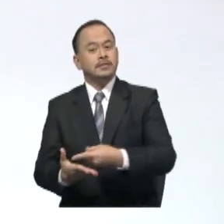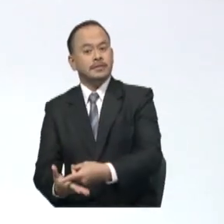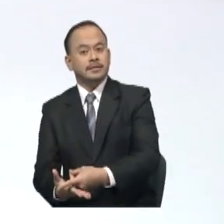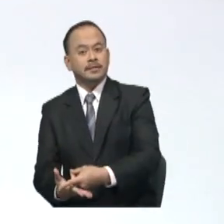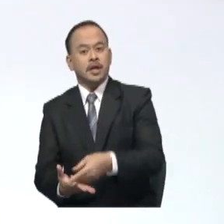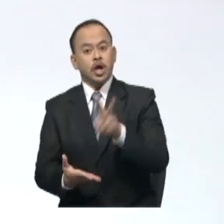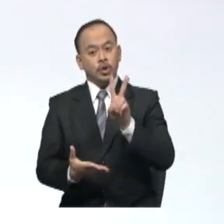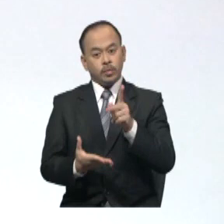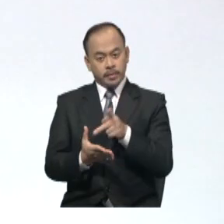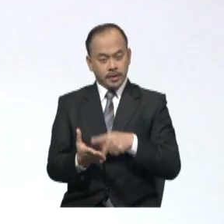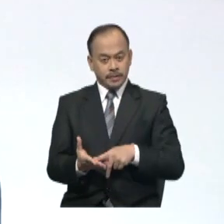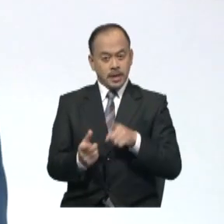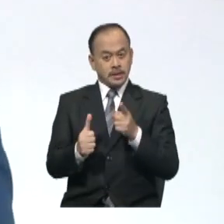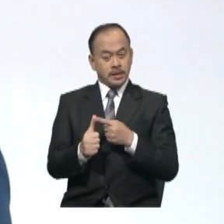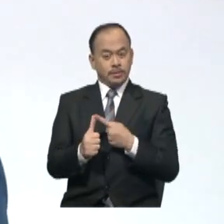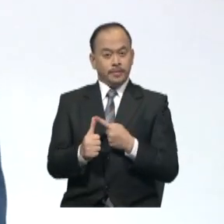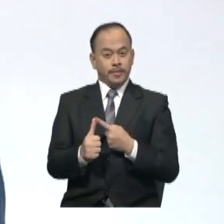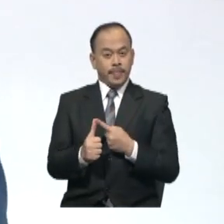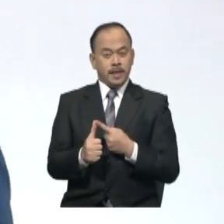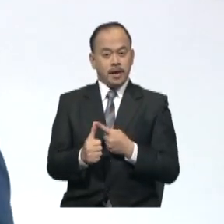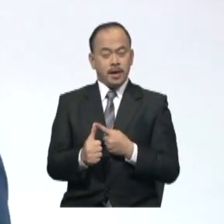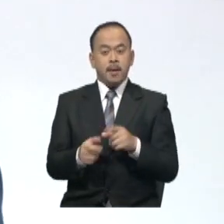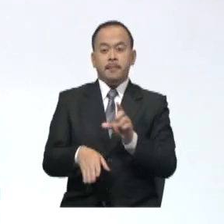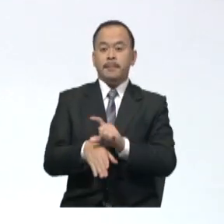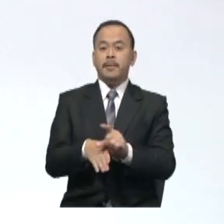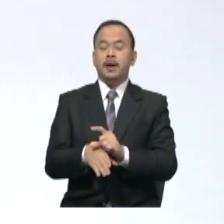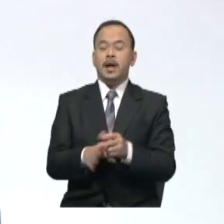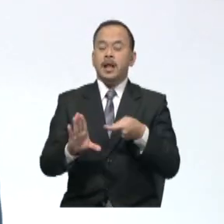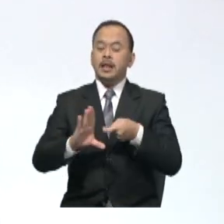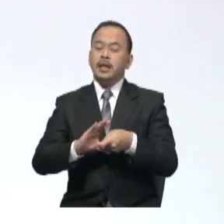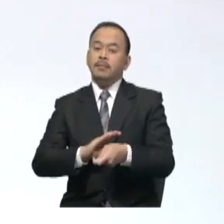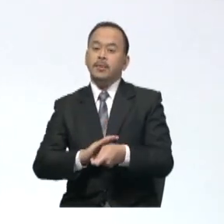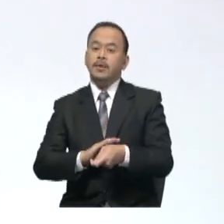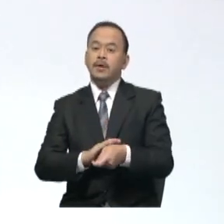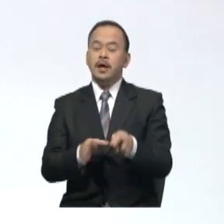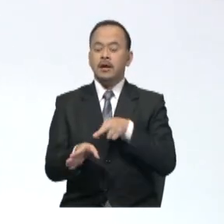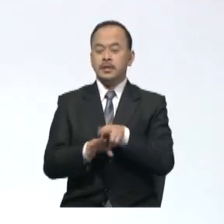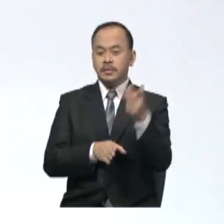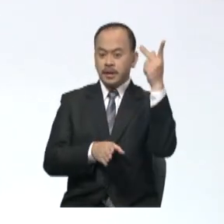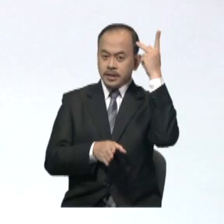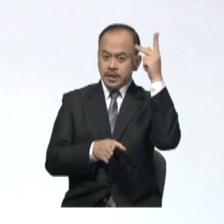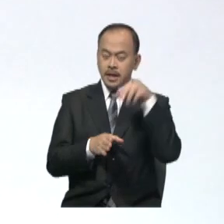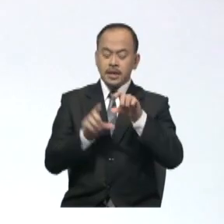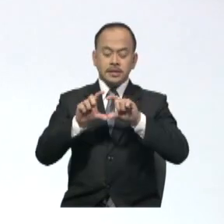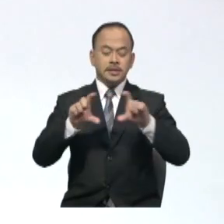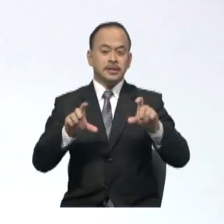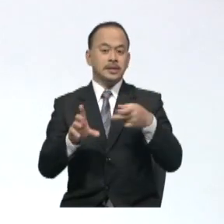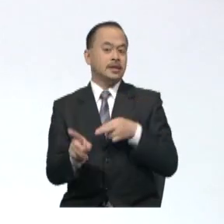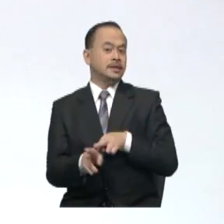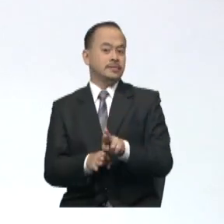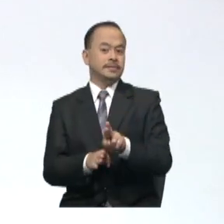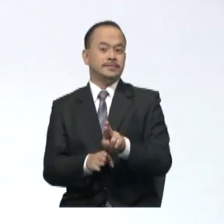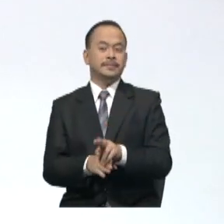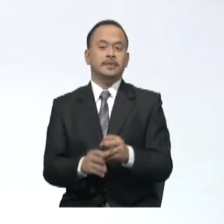iaitu melalui dua perkara tu. Satu adalah menggunakan tabung rasmi kerajaan yang mempunyai stiker rasmi